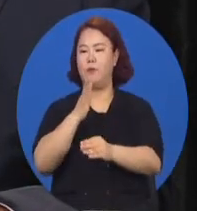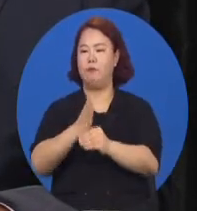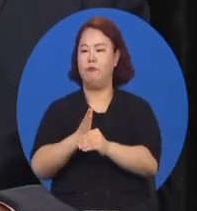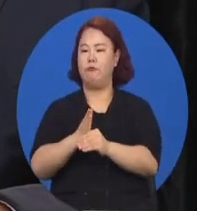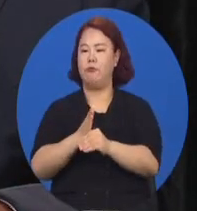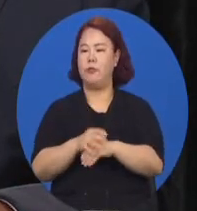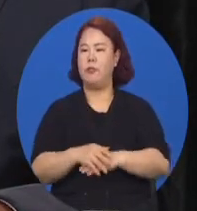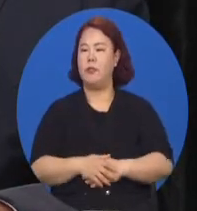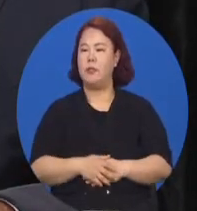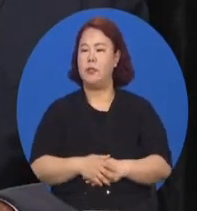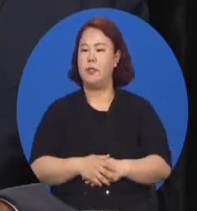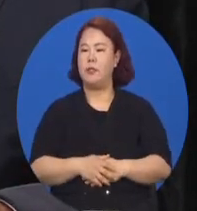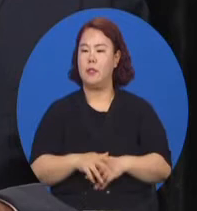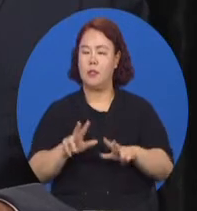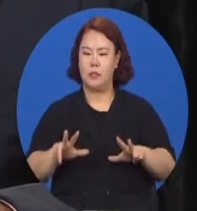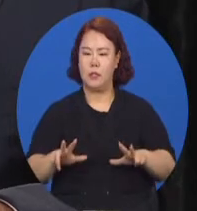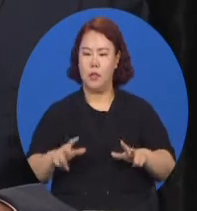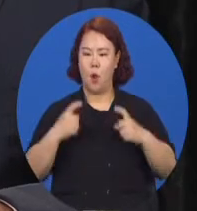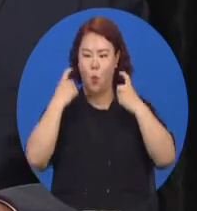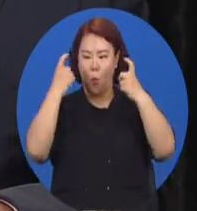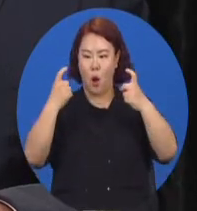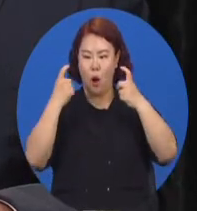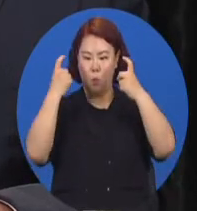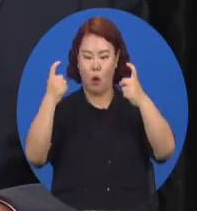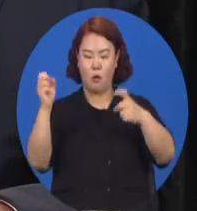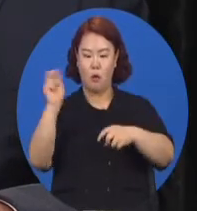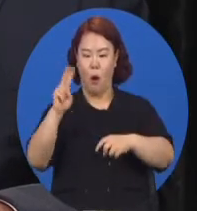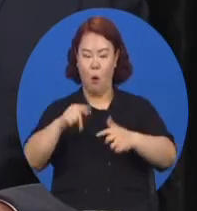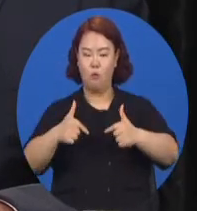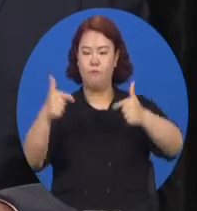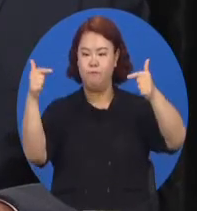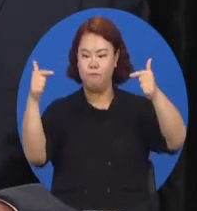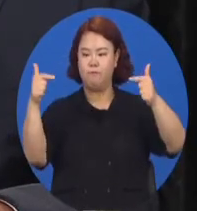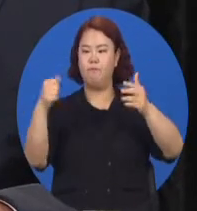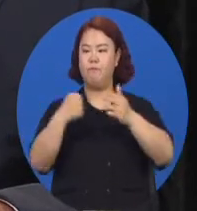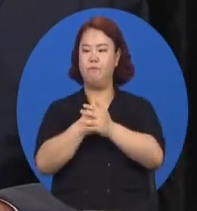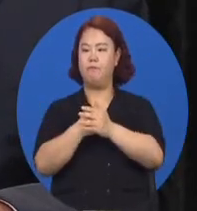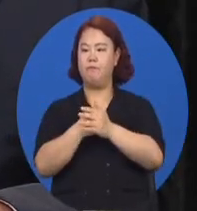가운데 이렇게 관광 붐이 형성이 되다 보니까